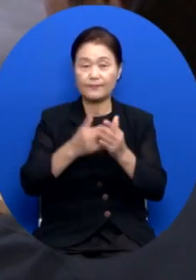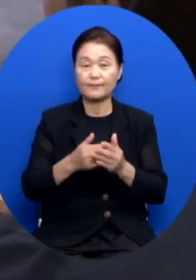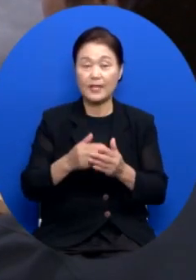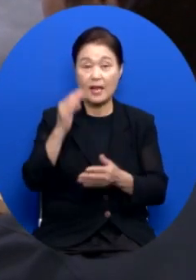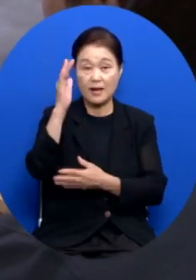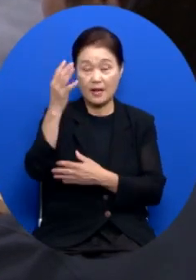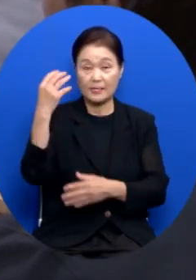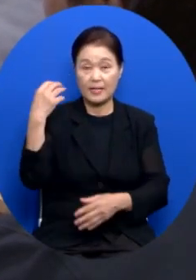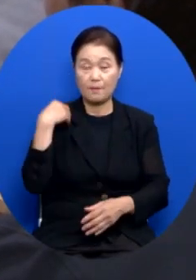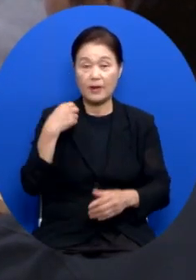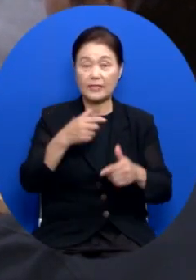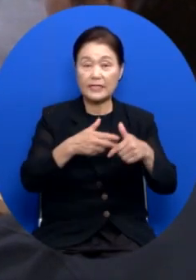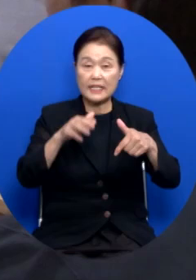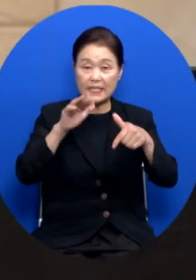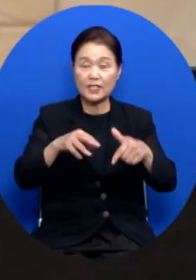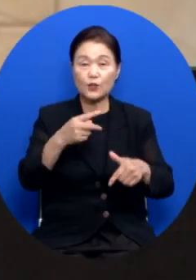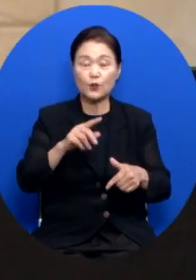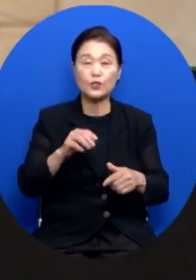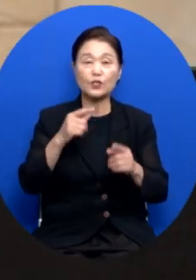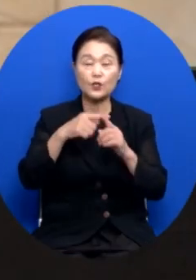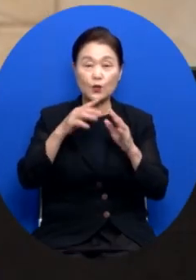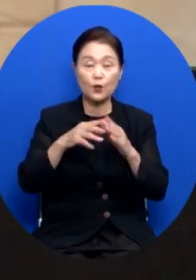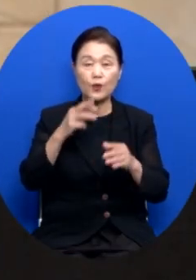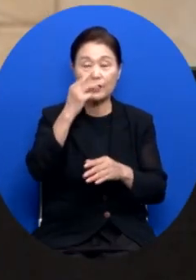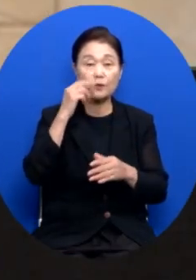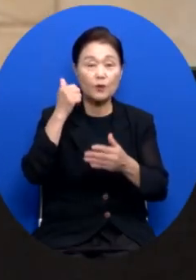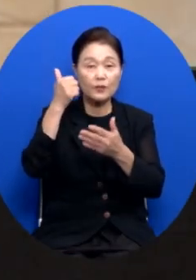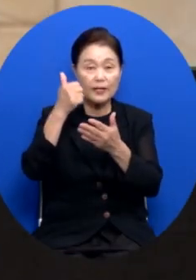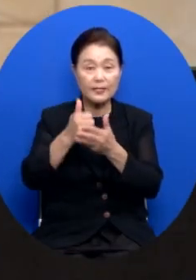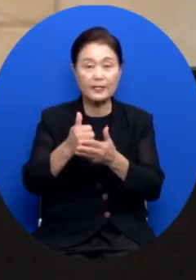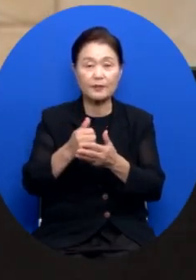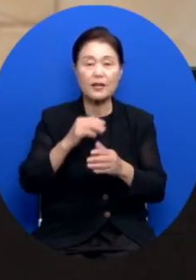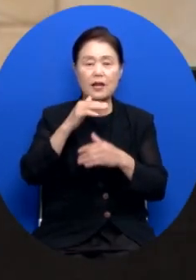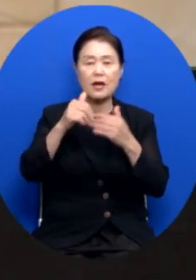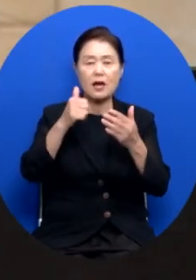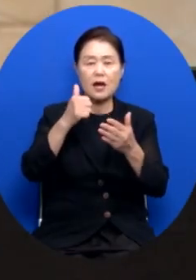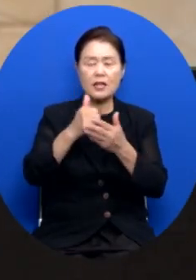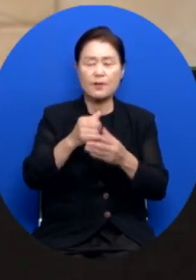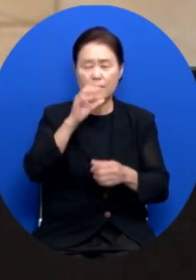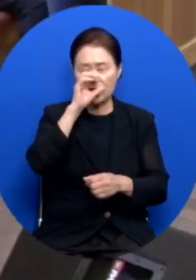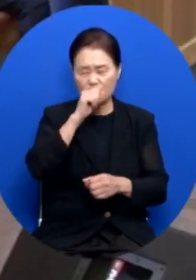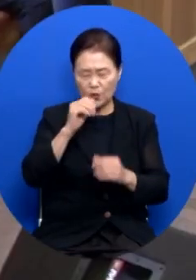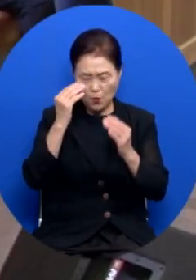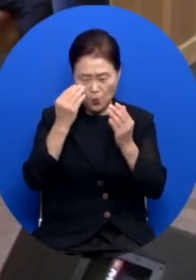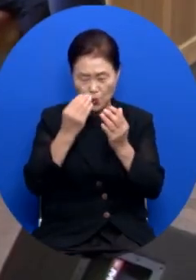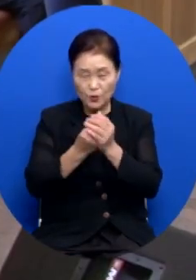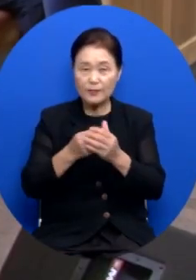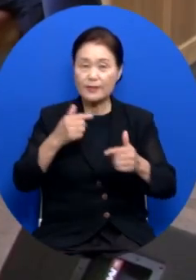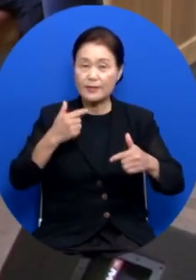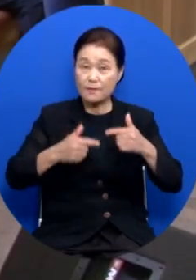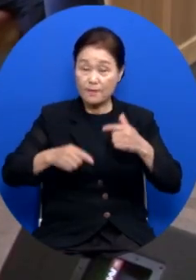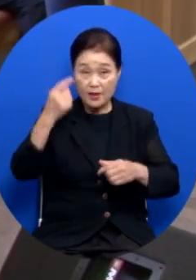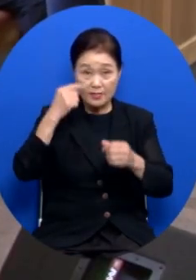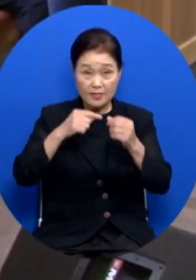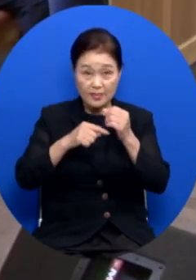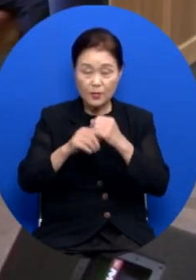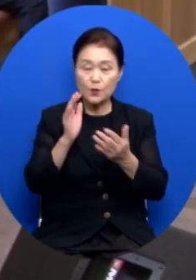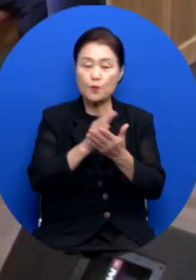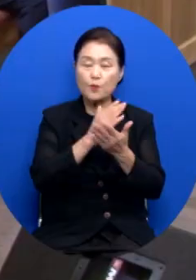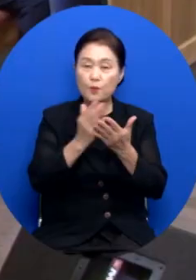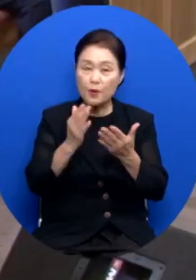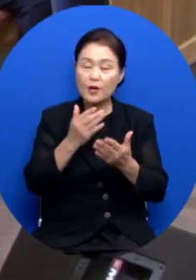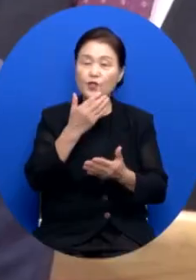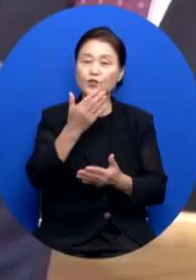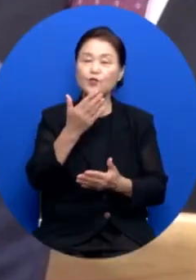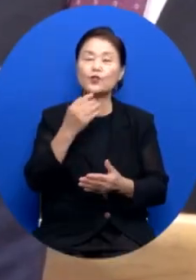강사로 나선 인천 동춘교회 최형만 목사는 하나님의 선하고 온전하며 기뻐하시는 뜻을 분별할 줄